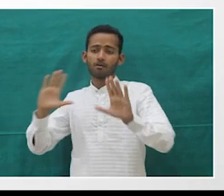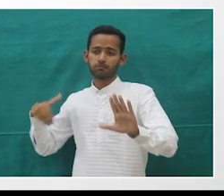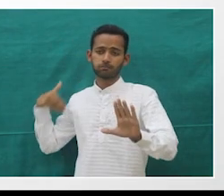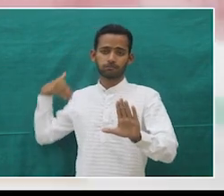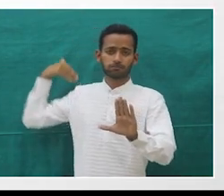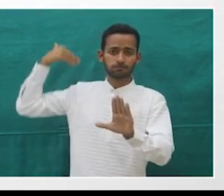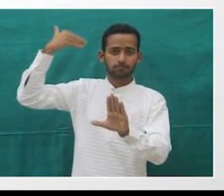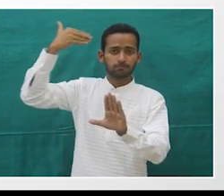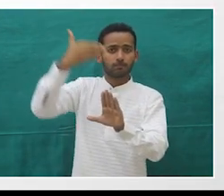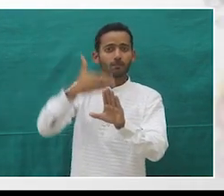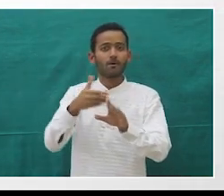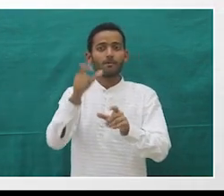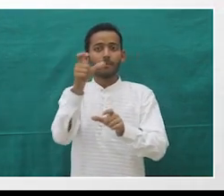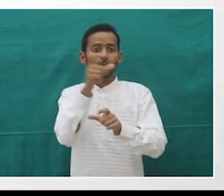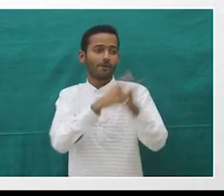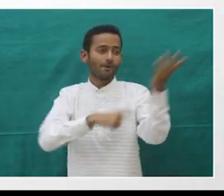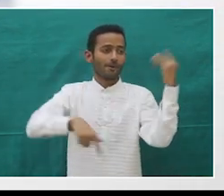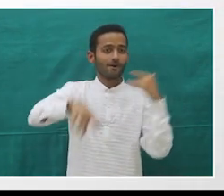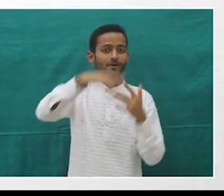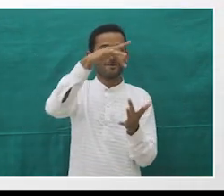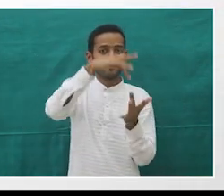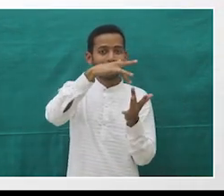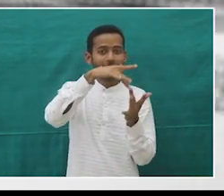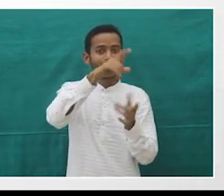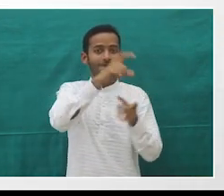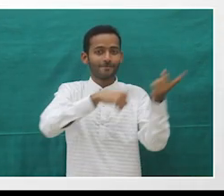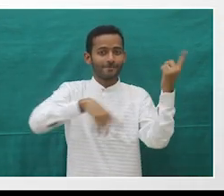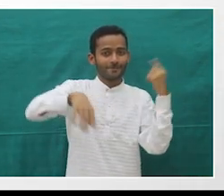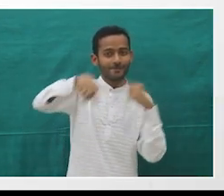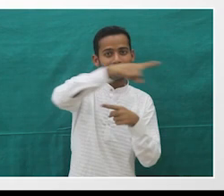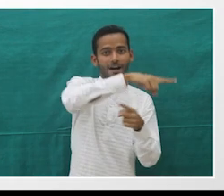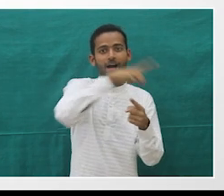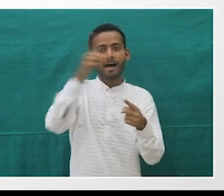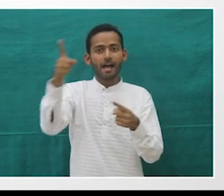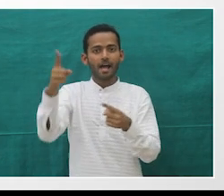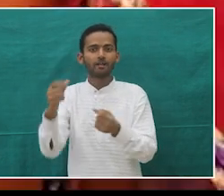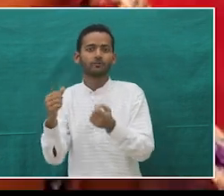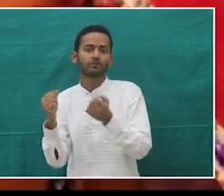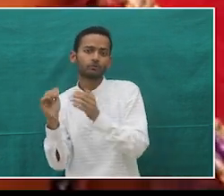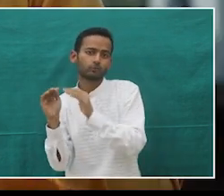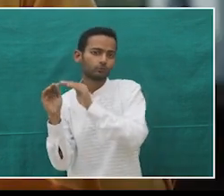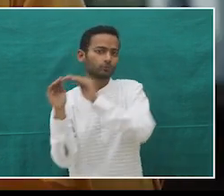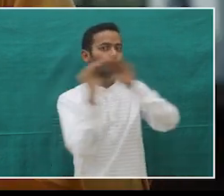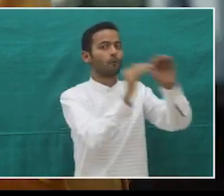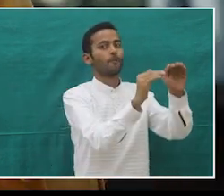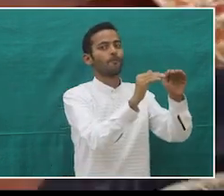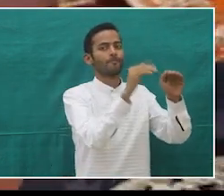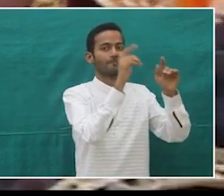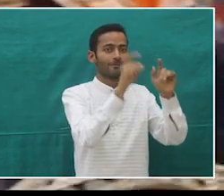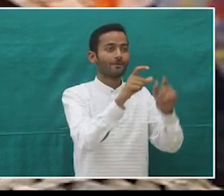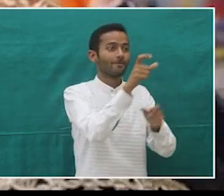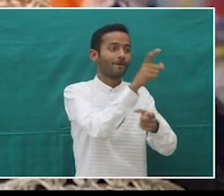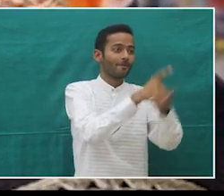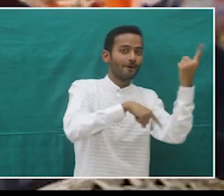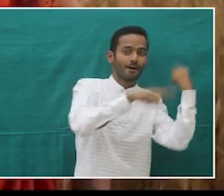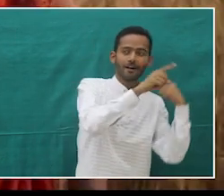जो अकल्पनीय कार्य किया हैं उससे आज मध्य वर्ग के लोग खुशहाल है क्योंकि